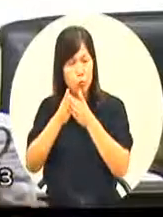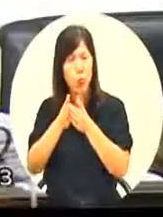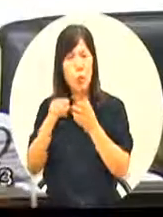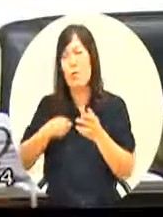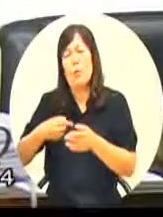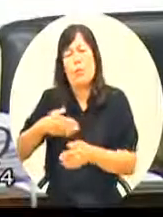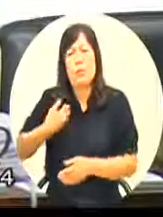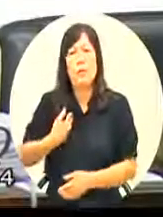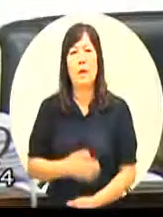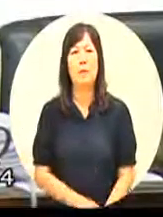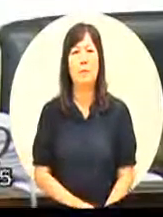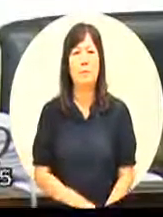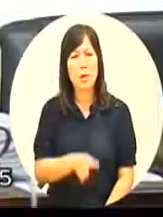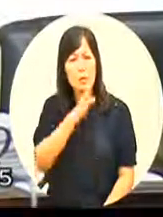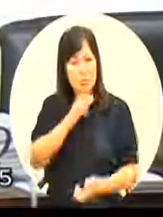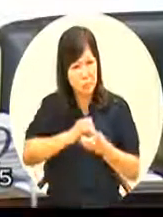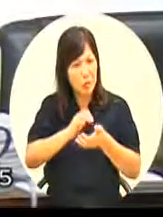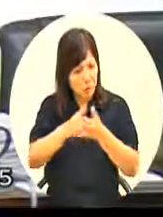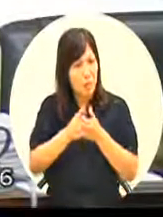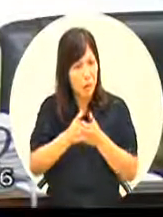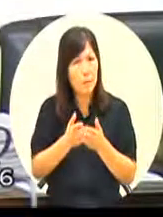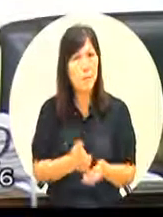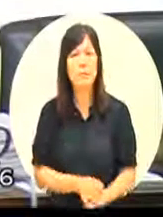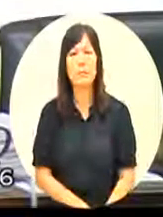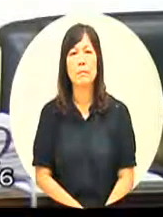哦，我不知道是不是一定要上，